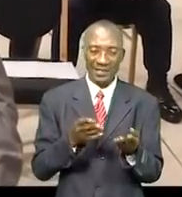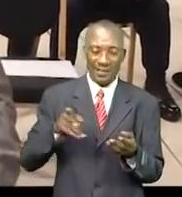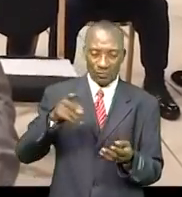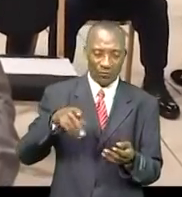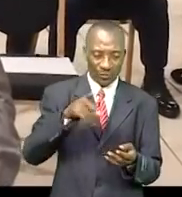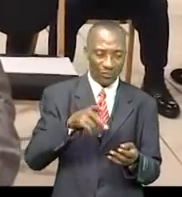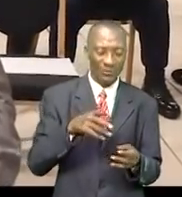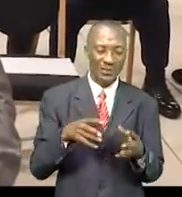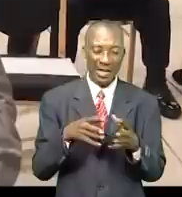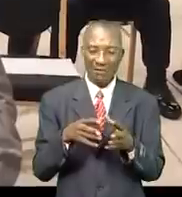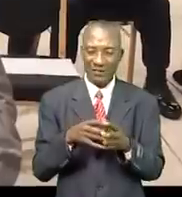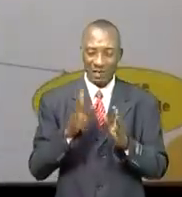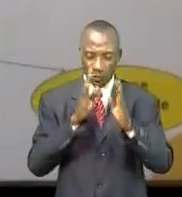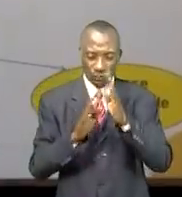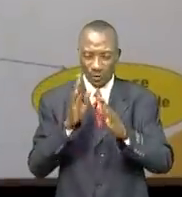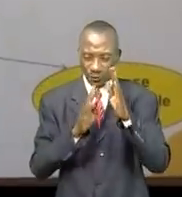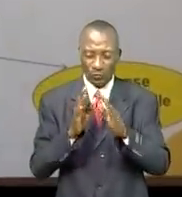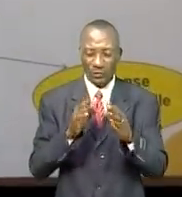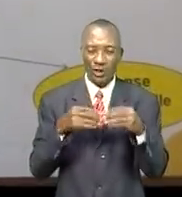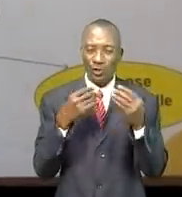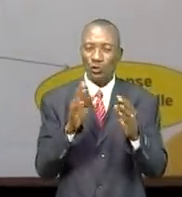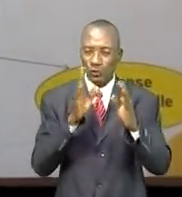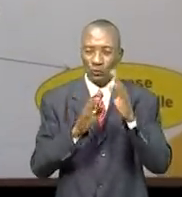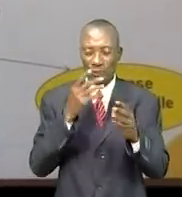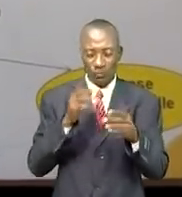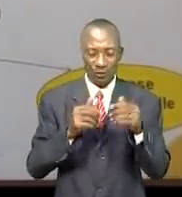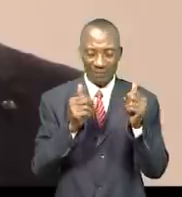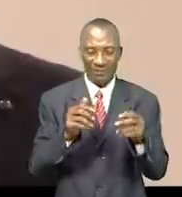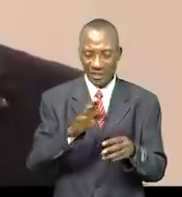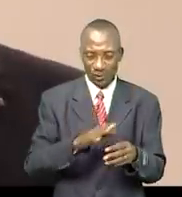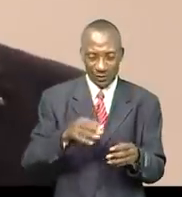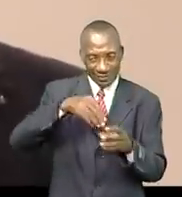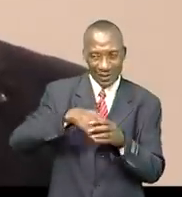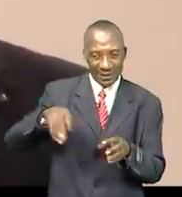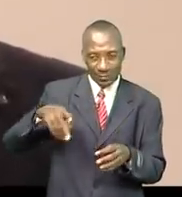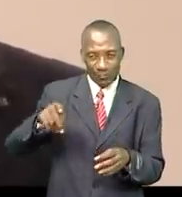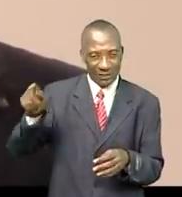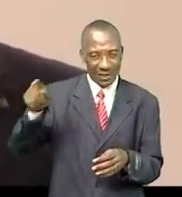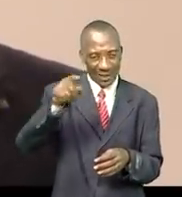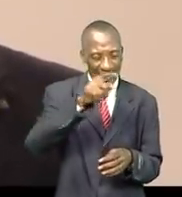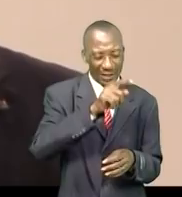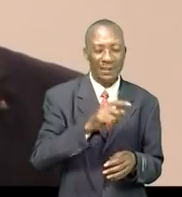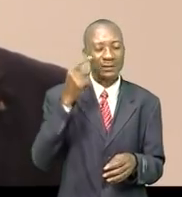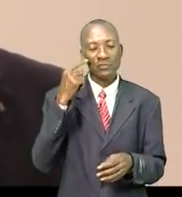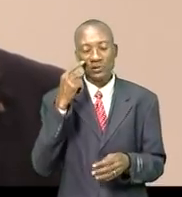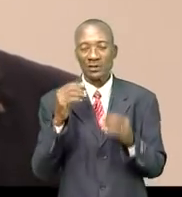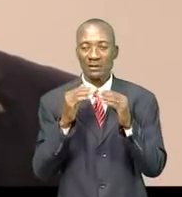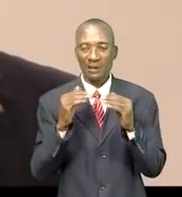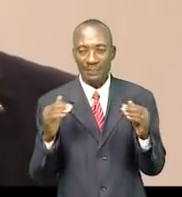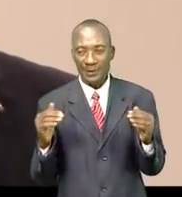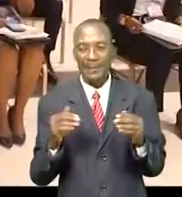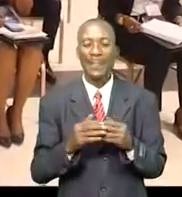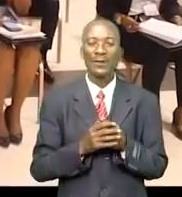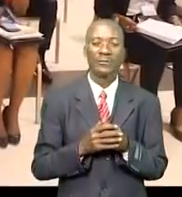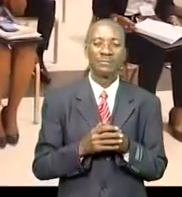plusieurs secteurs de la vie nationale avec l'appui de la Banque mondiale. Joe Doumbi Kabangu encourage